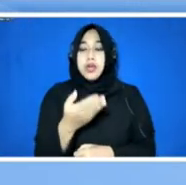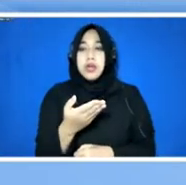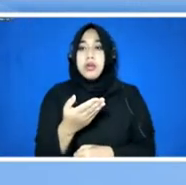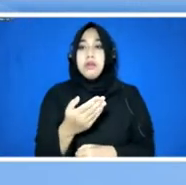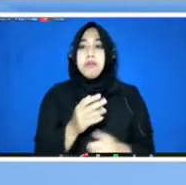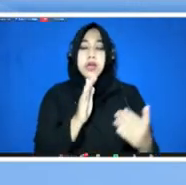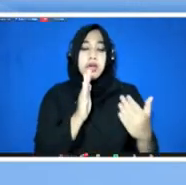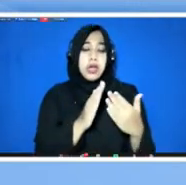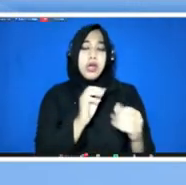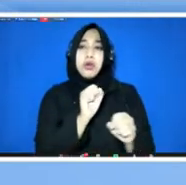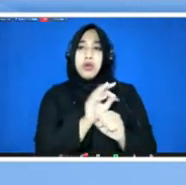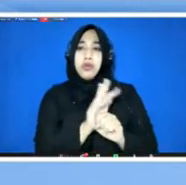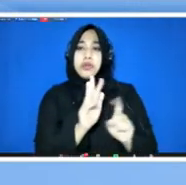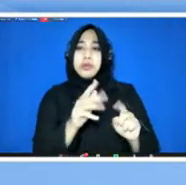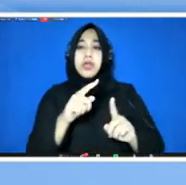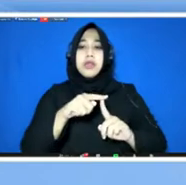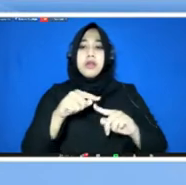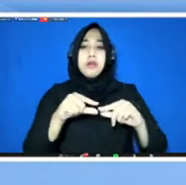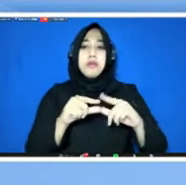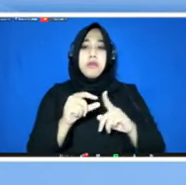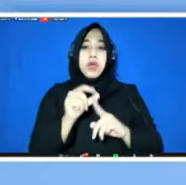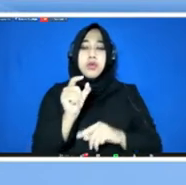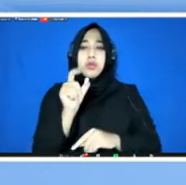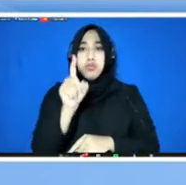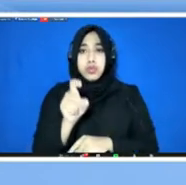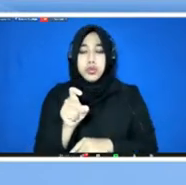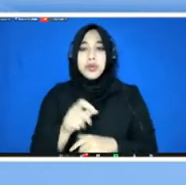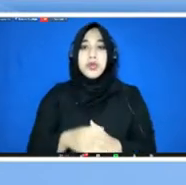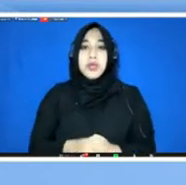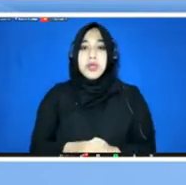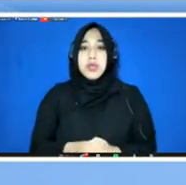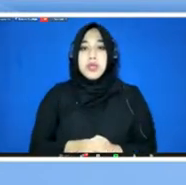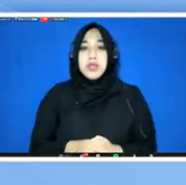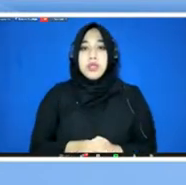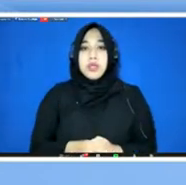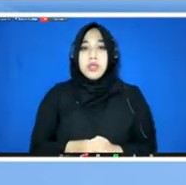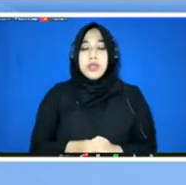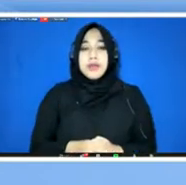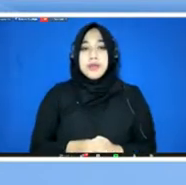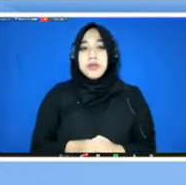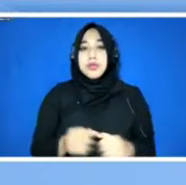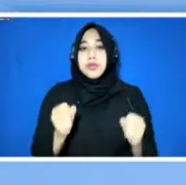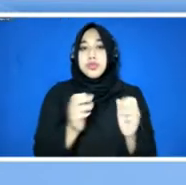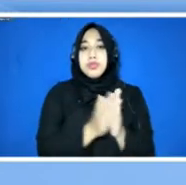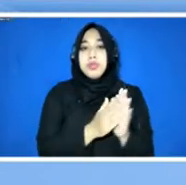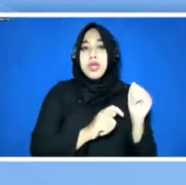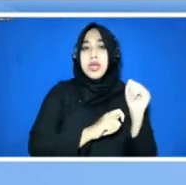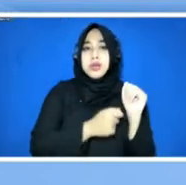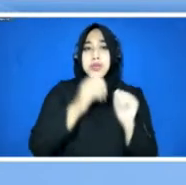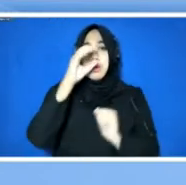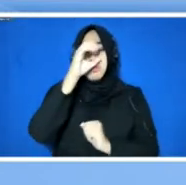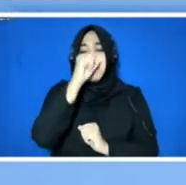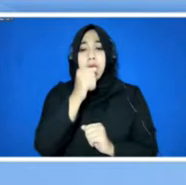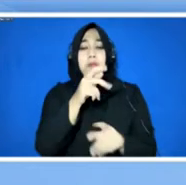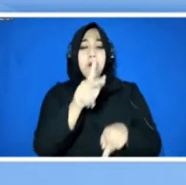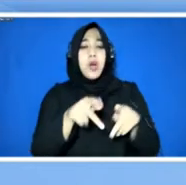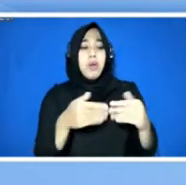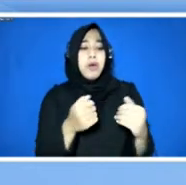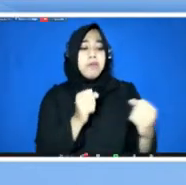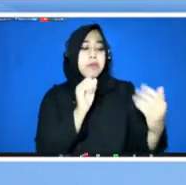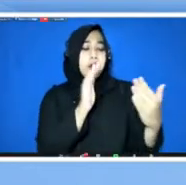penanganan COVID-19 terpadu itu perlu? Mayoritas responden mengetahui bahwa